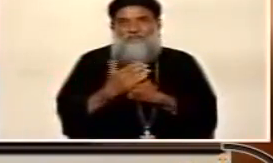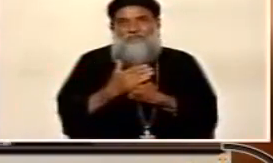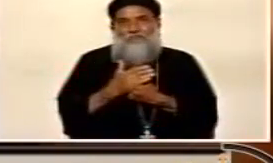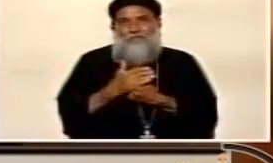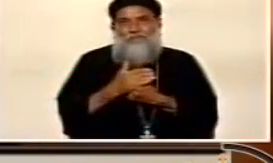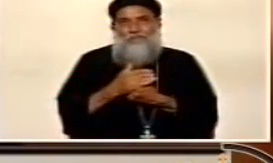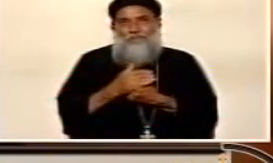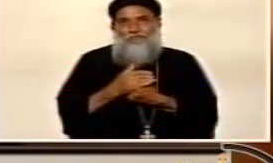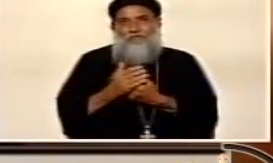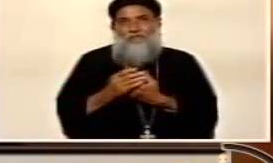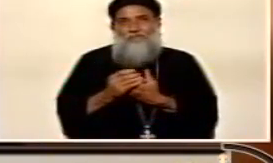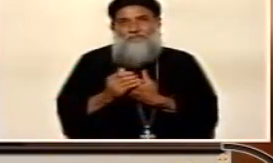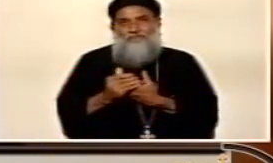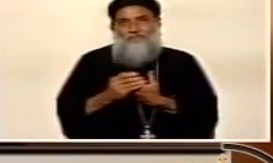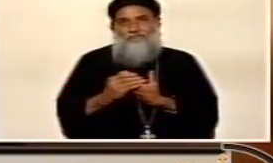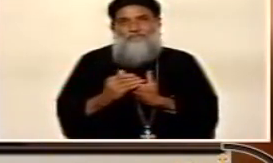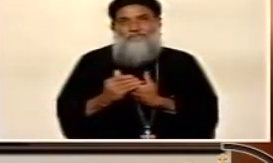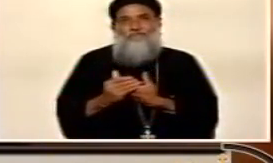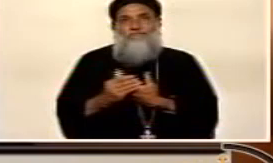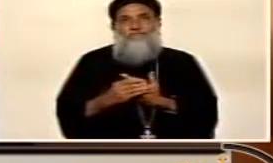الحماية.